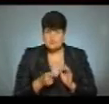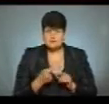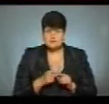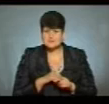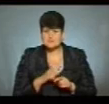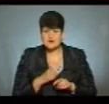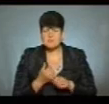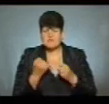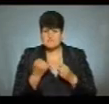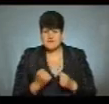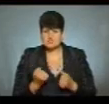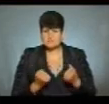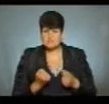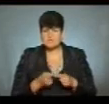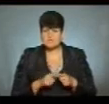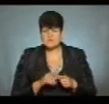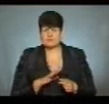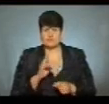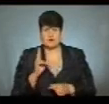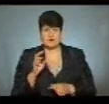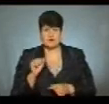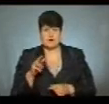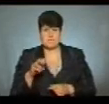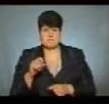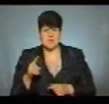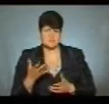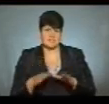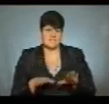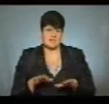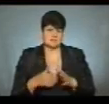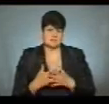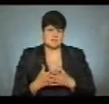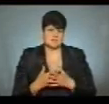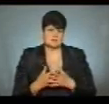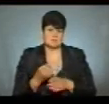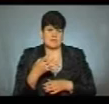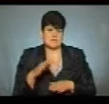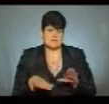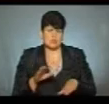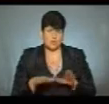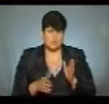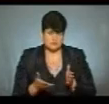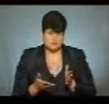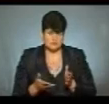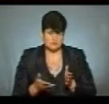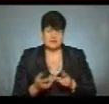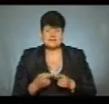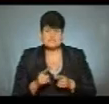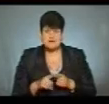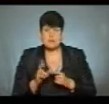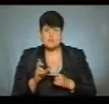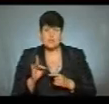найважча машина, це був ЗІЛ чи КАМАЗ, який важив, скажімо, разом з грузом 15 тонн. І ця